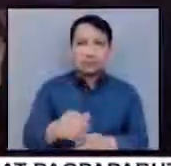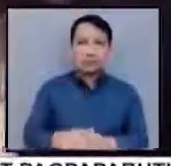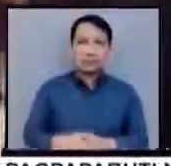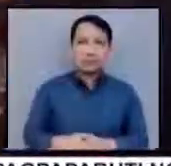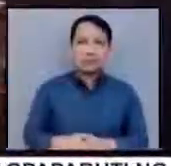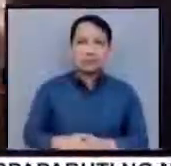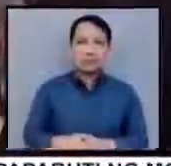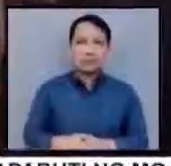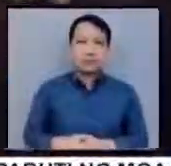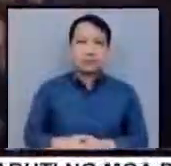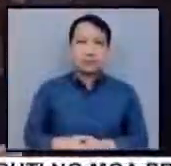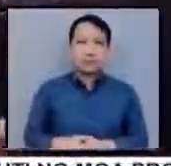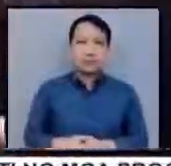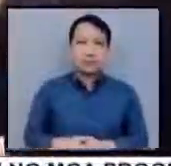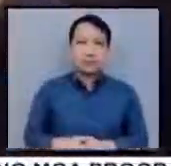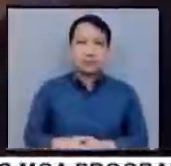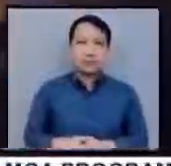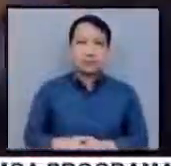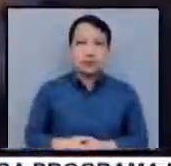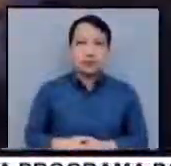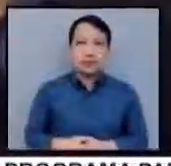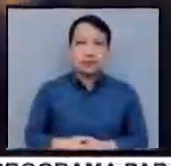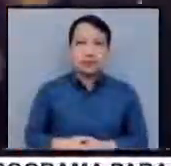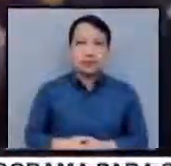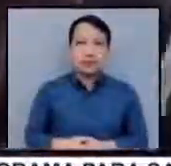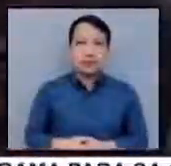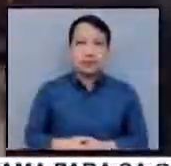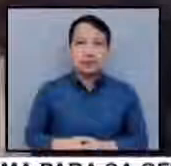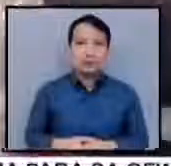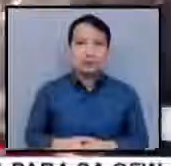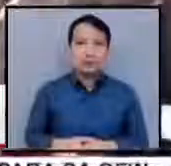Romualdez Marcos Jr.